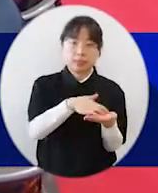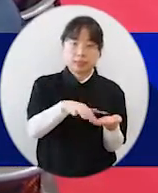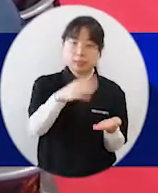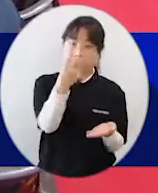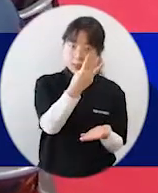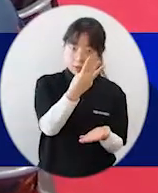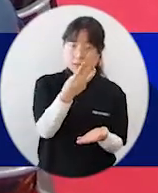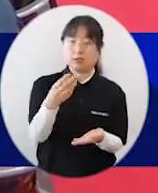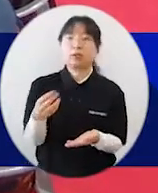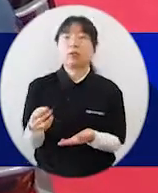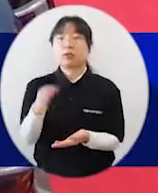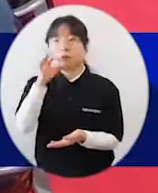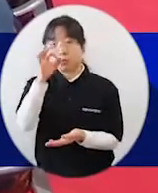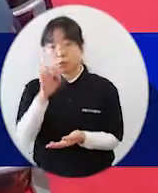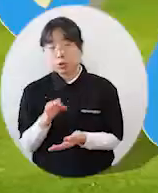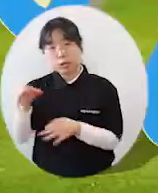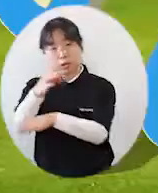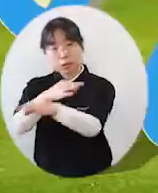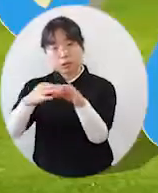기대되고 있습니다